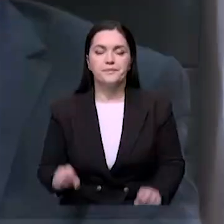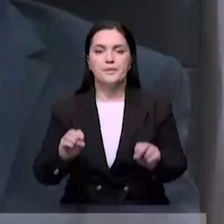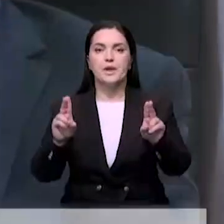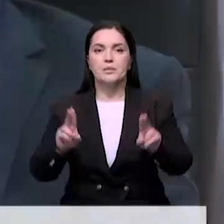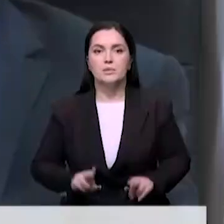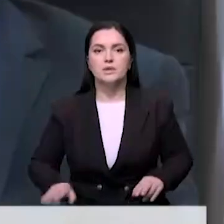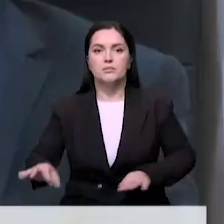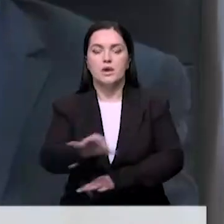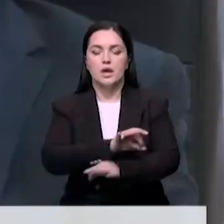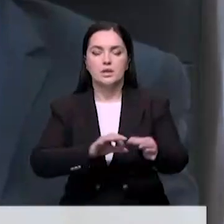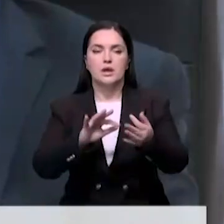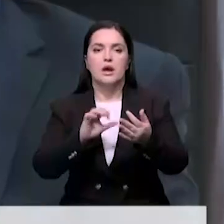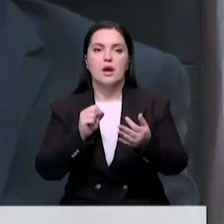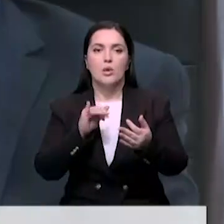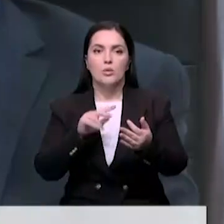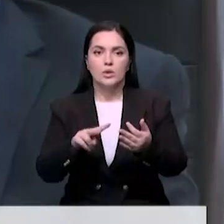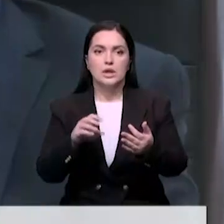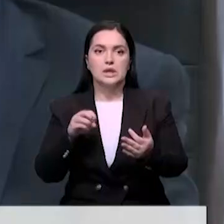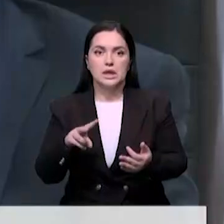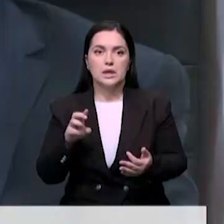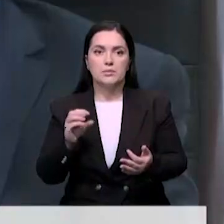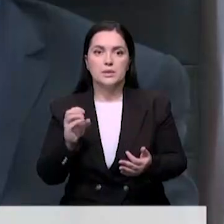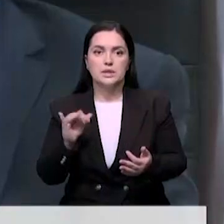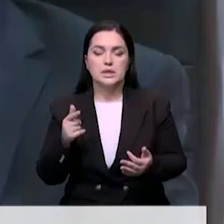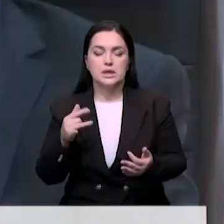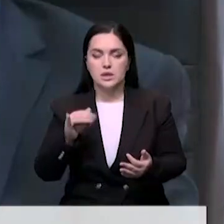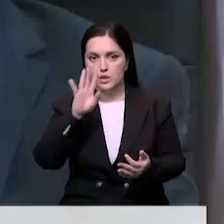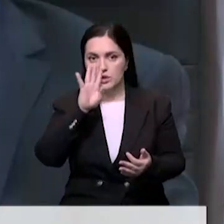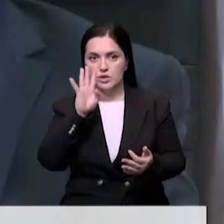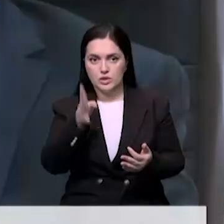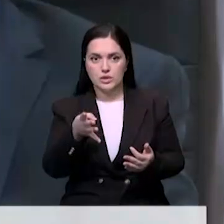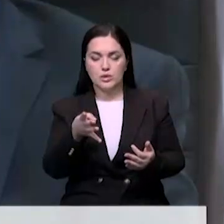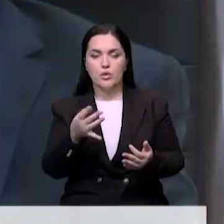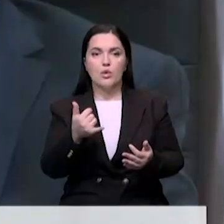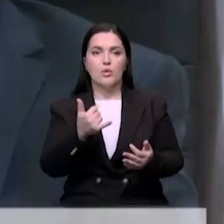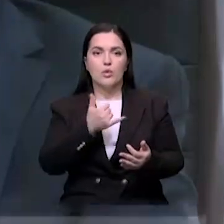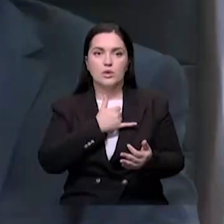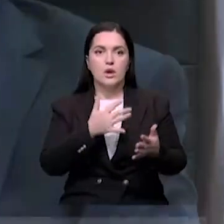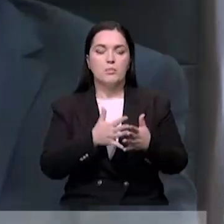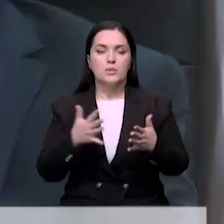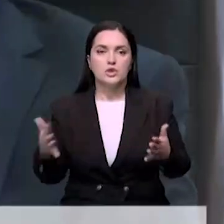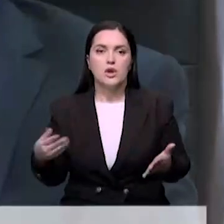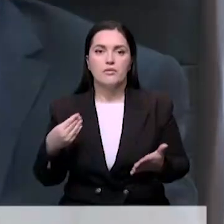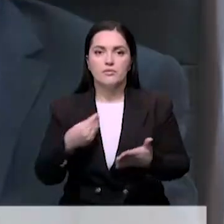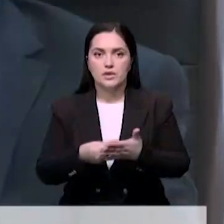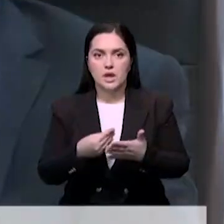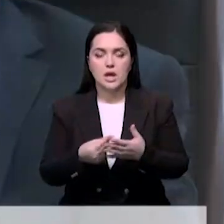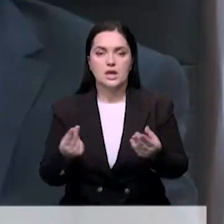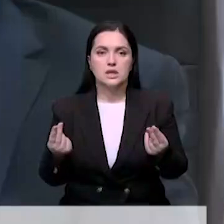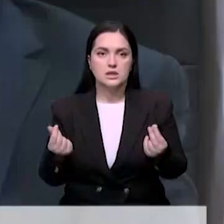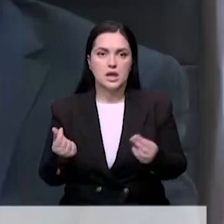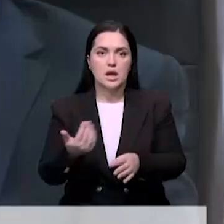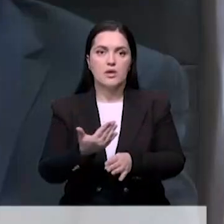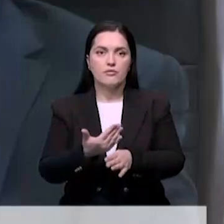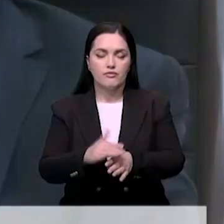спецпроекта «Аул Ельбесега» последние 4 года у нас большие финансовые средства выделяются, в